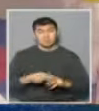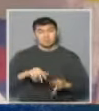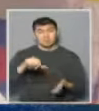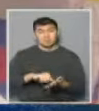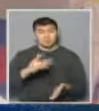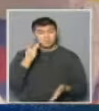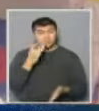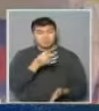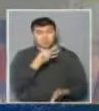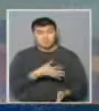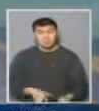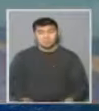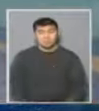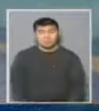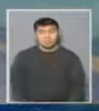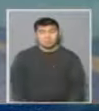бороться.